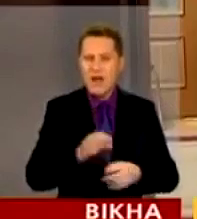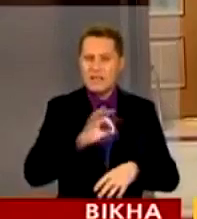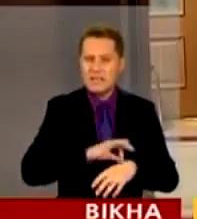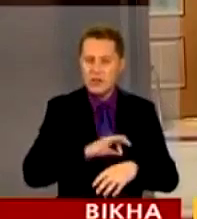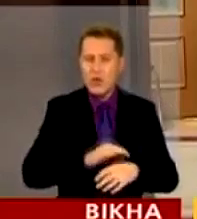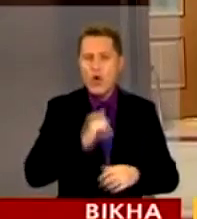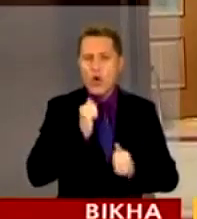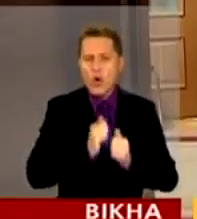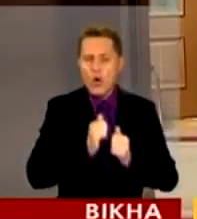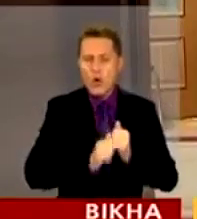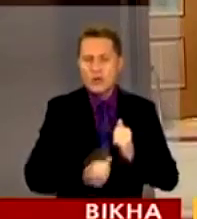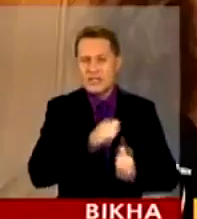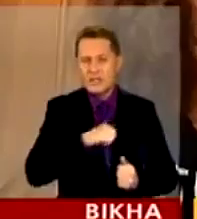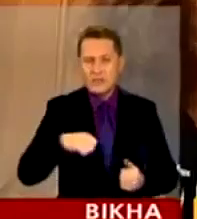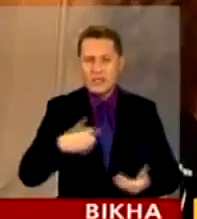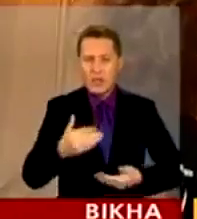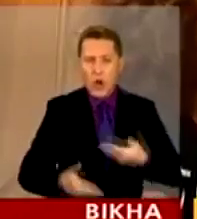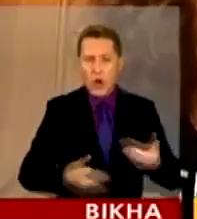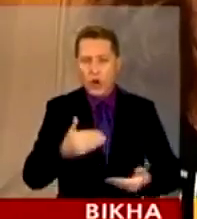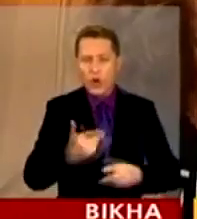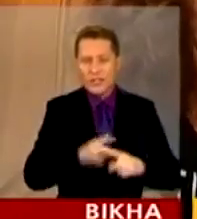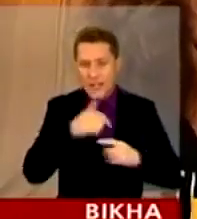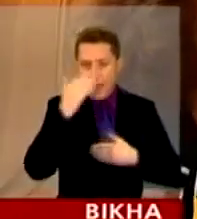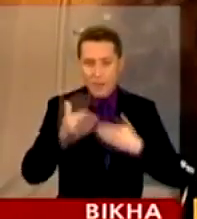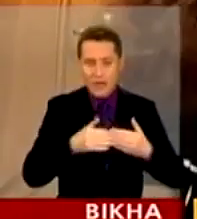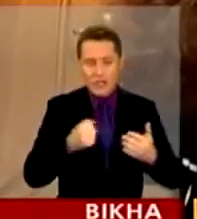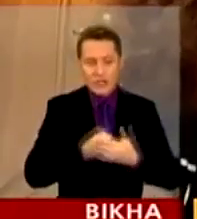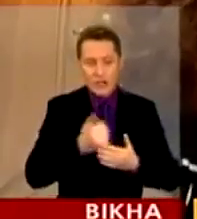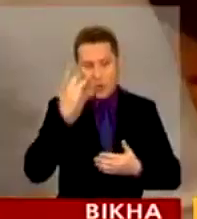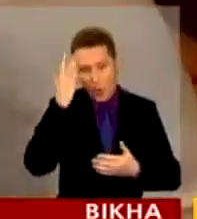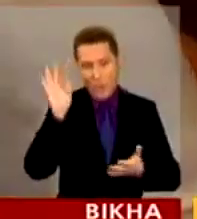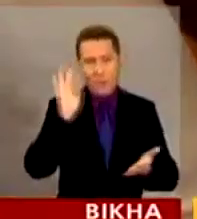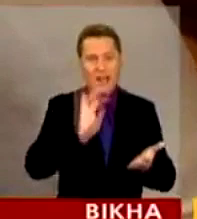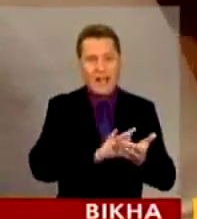самостійний крок – це наближення до мрії. Ну, давай. Стрімо.